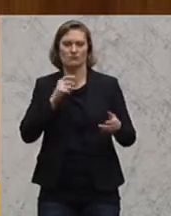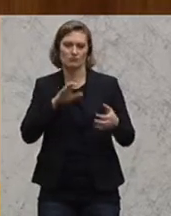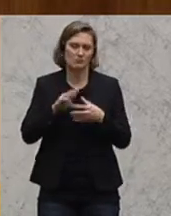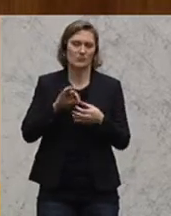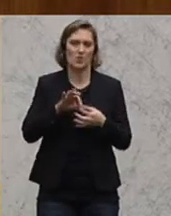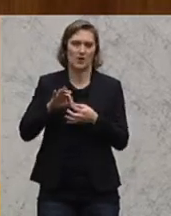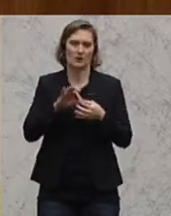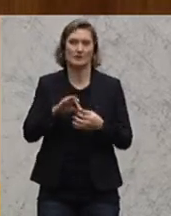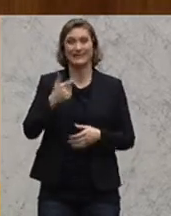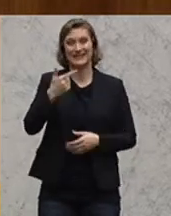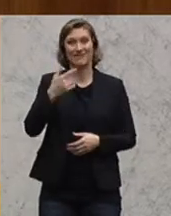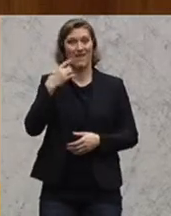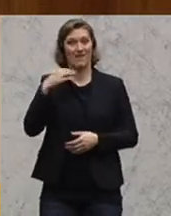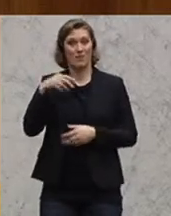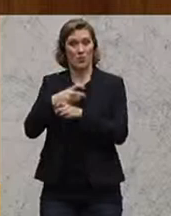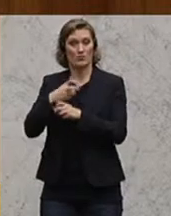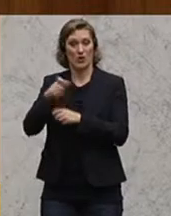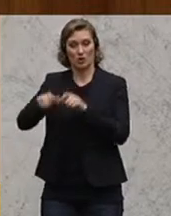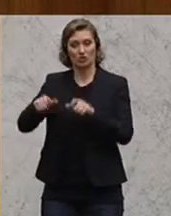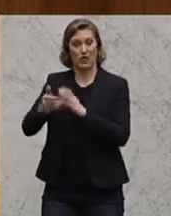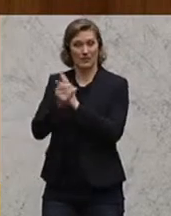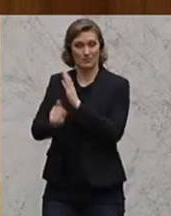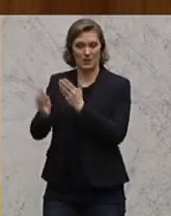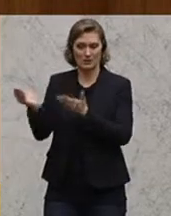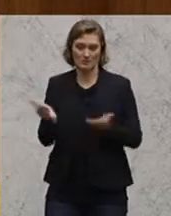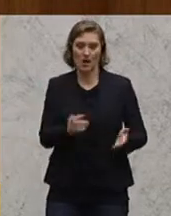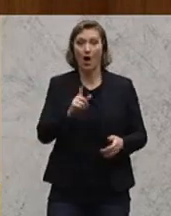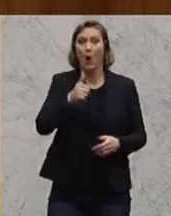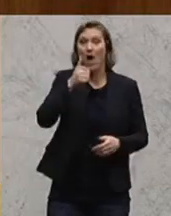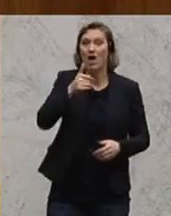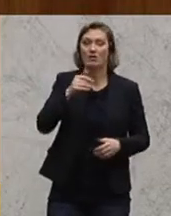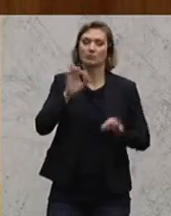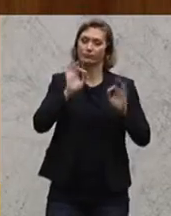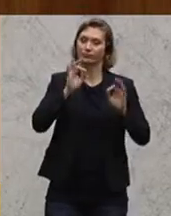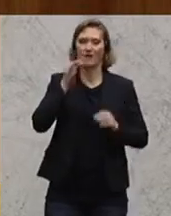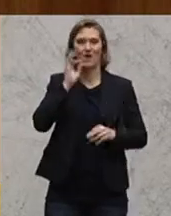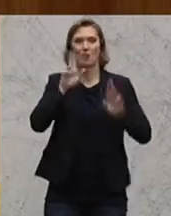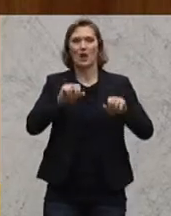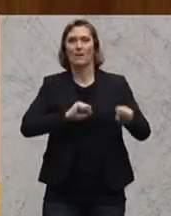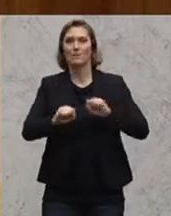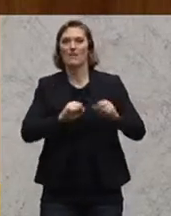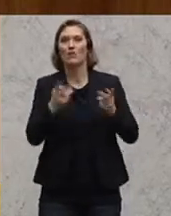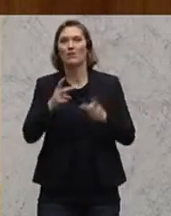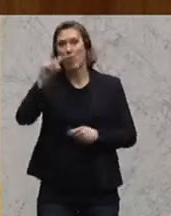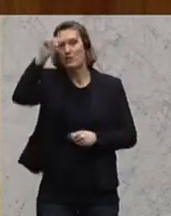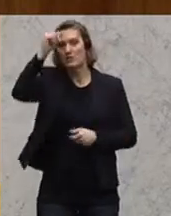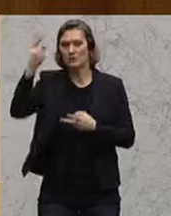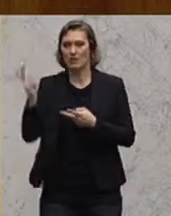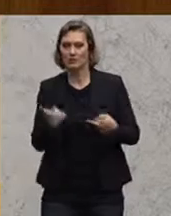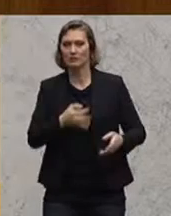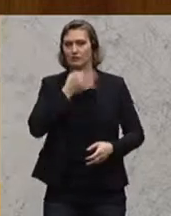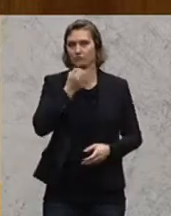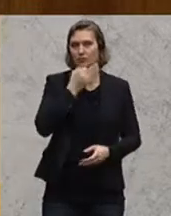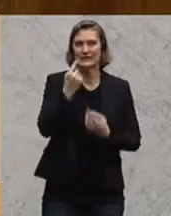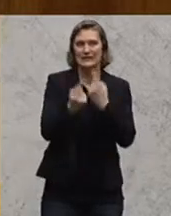neben zwei österreichischen Expertinnen diskutierte auch eine führende Vertreterin der Frauenrechtsbewegung in Indien die Situation